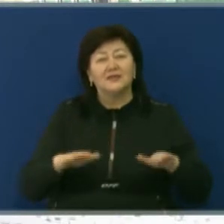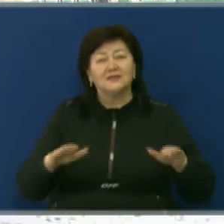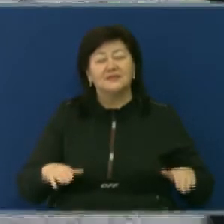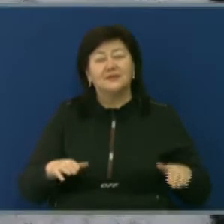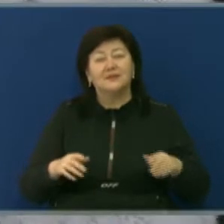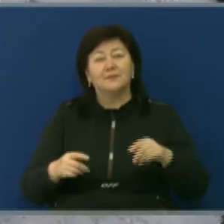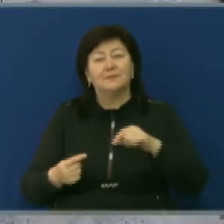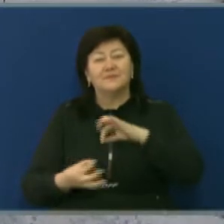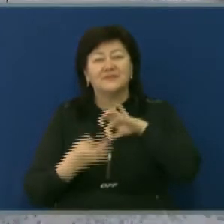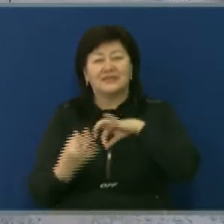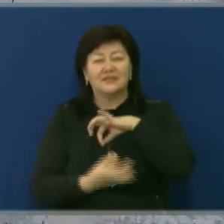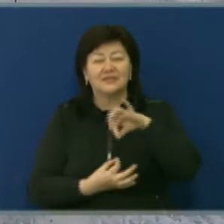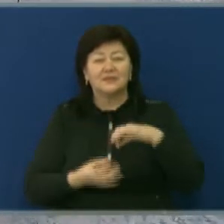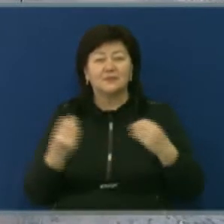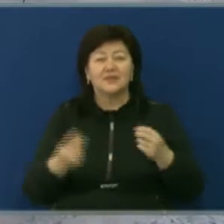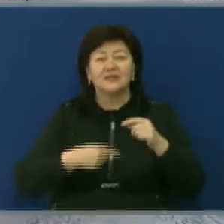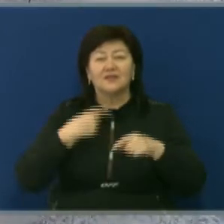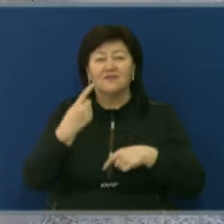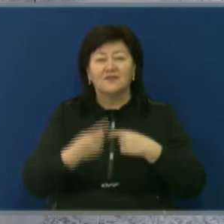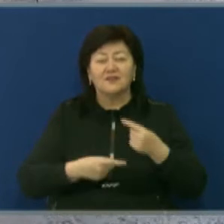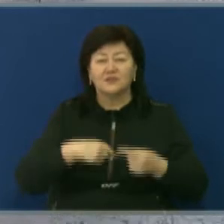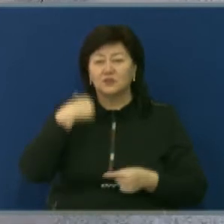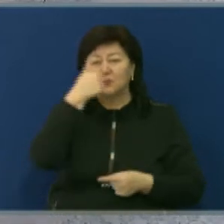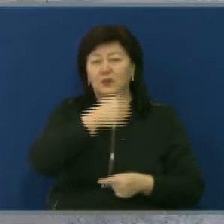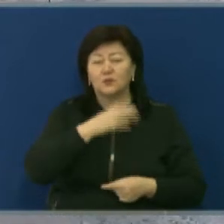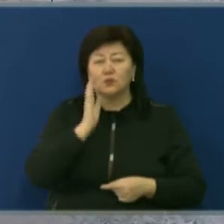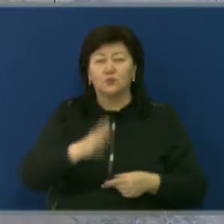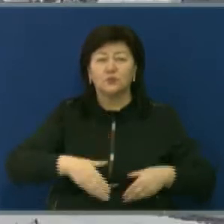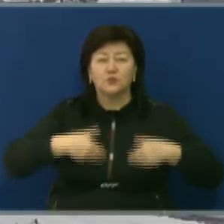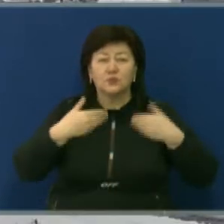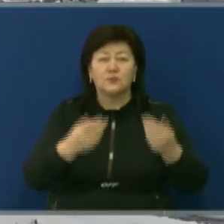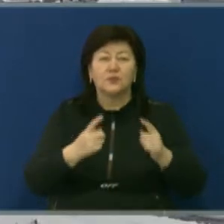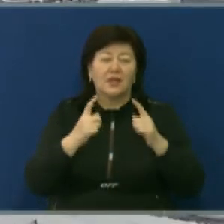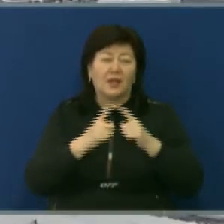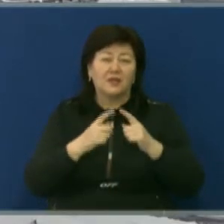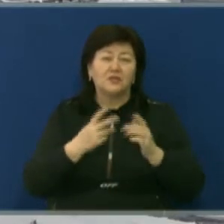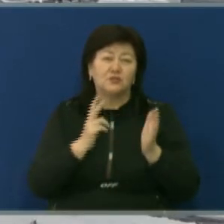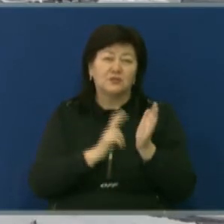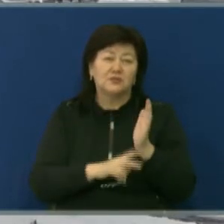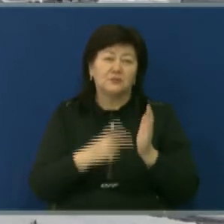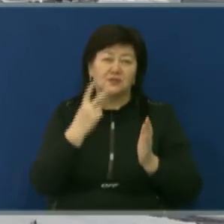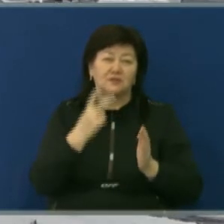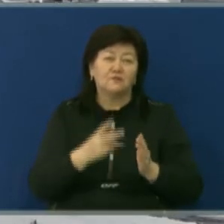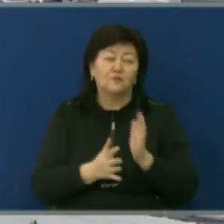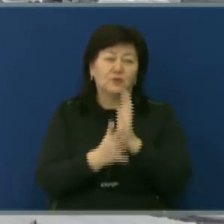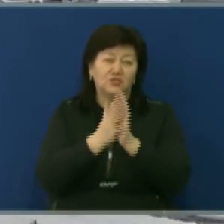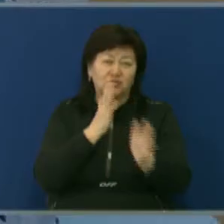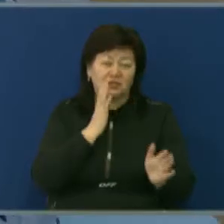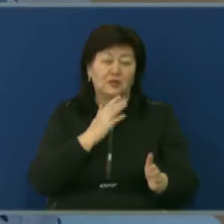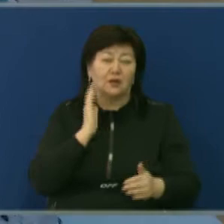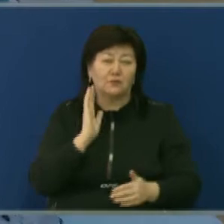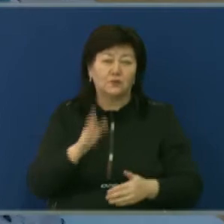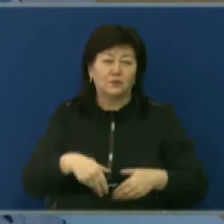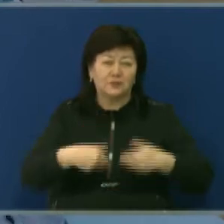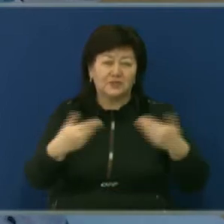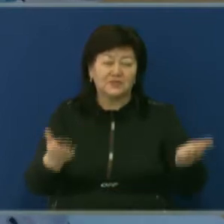В текущем году также планируется выдача арендного жилья без права выкупа еще 72 очередникам. Бахытгуль Казиз,